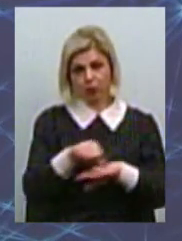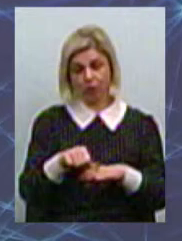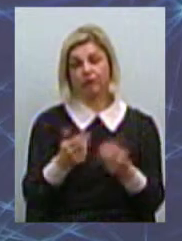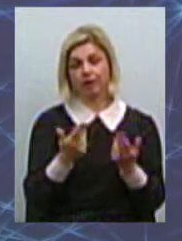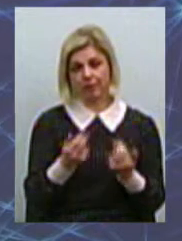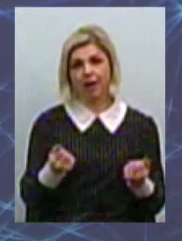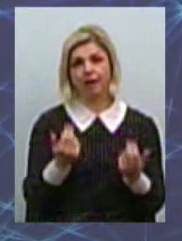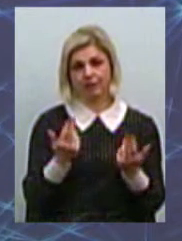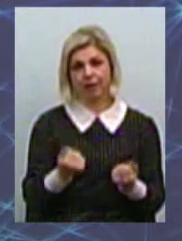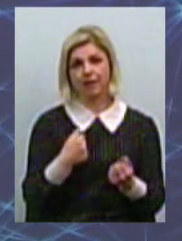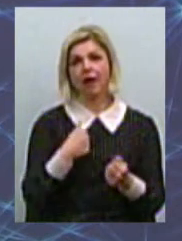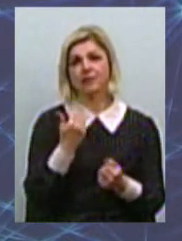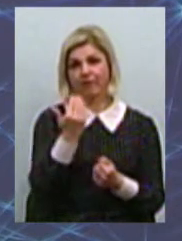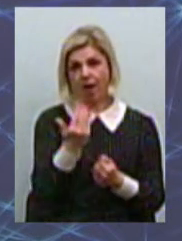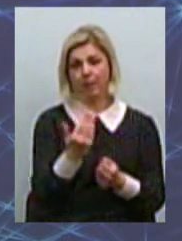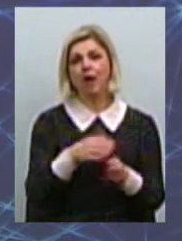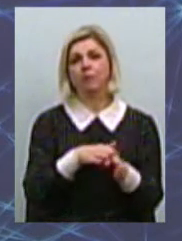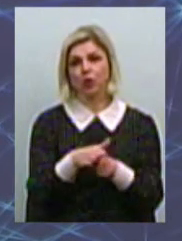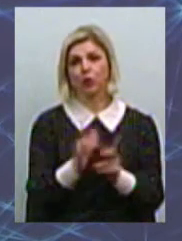вами абсолютно згоден. Візьмемо